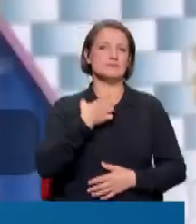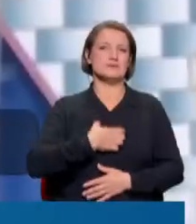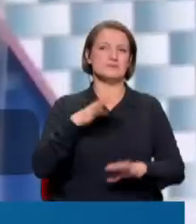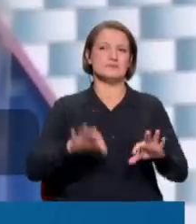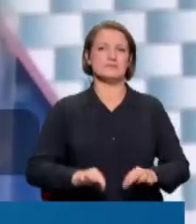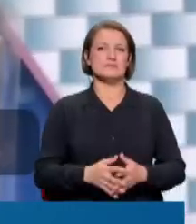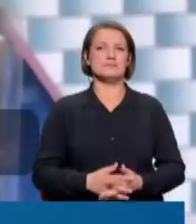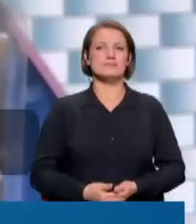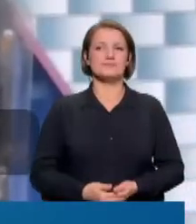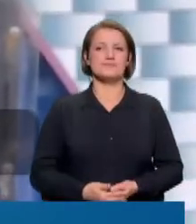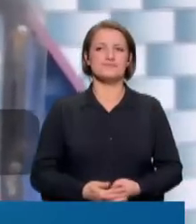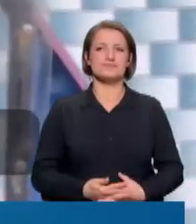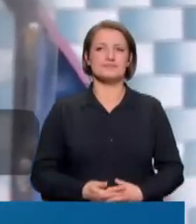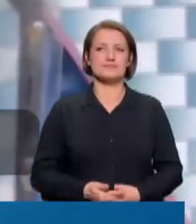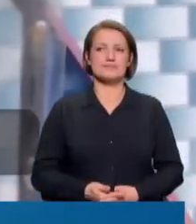endişelendirdi